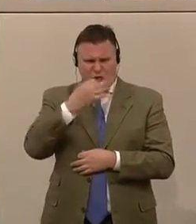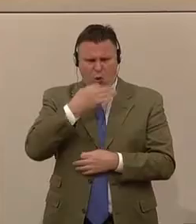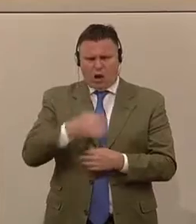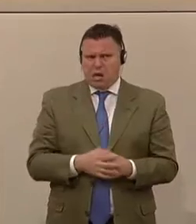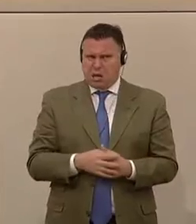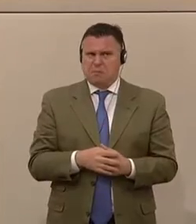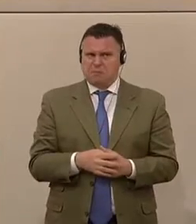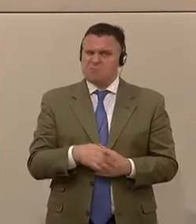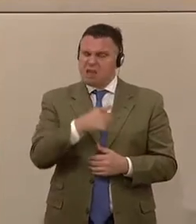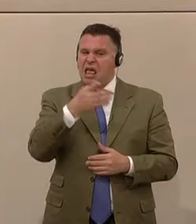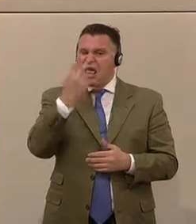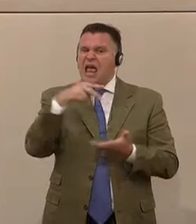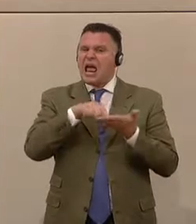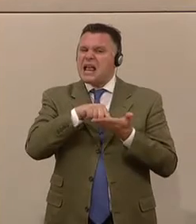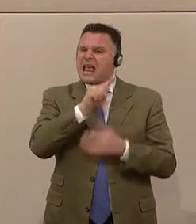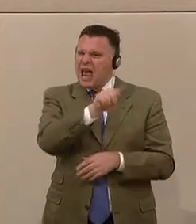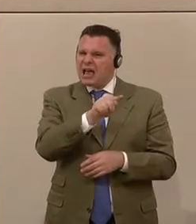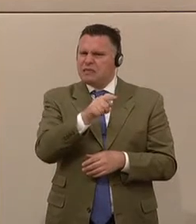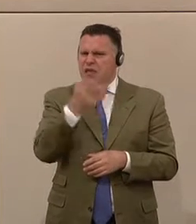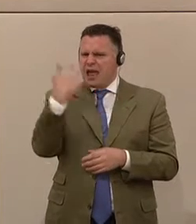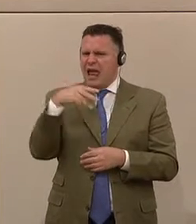Zur Voodoo-Rhetorik, Herr Kern und Herr Schieder.